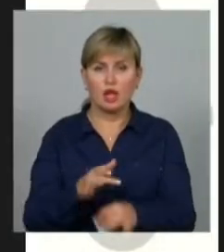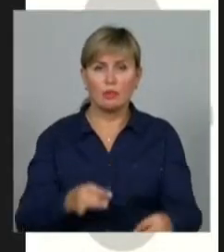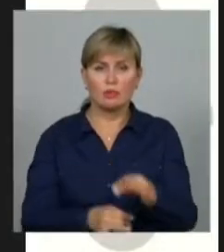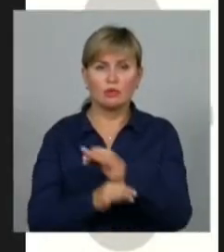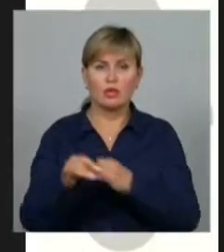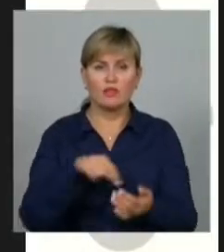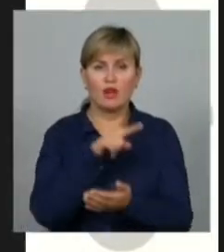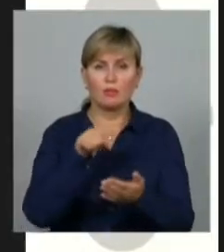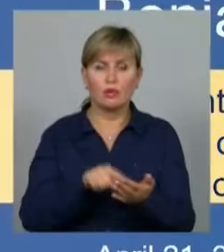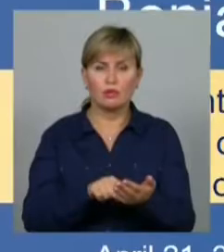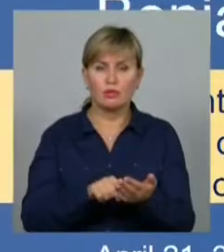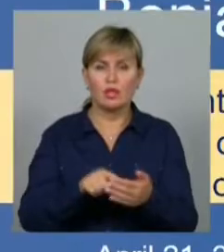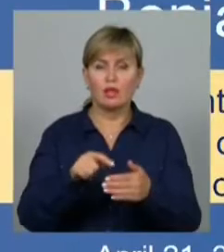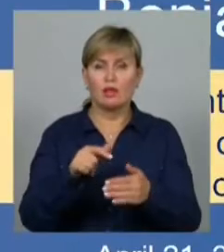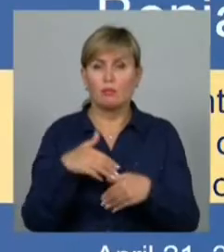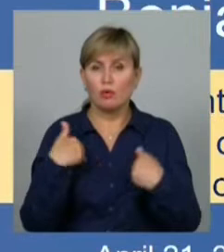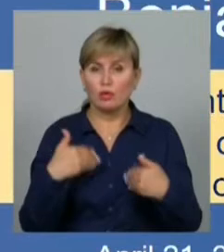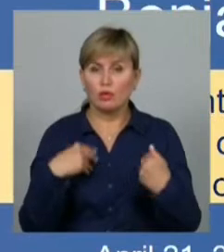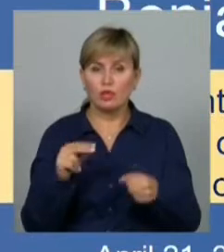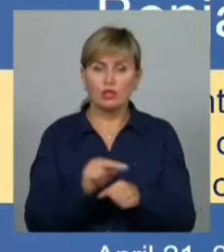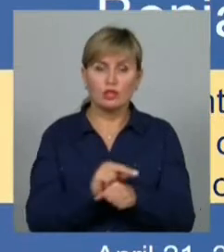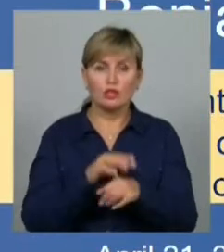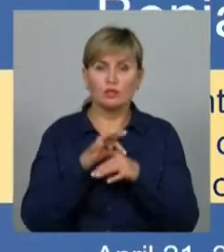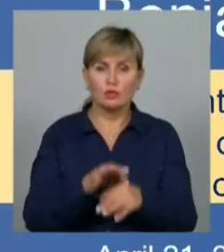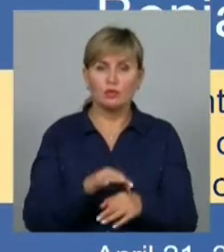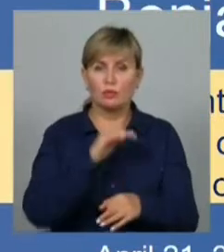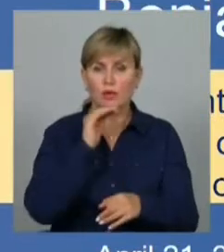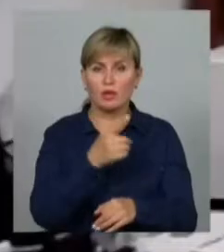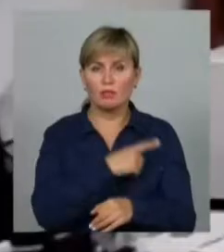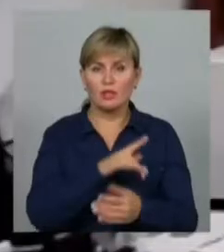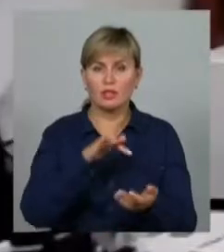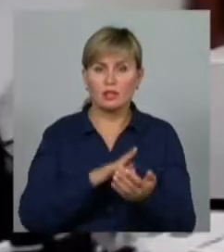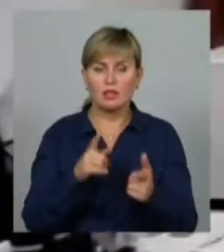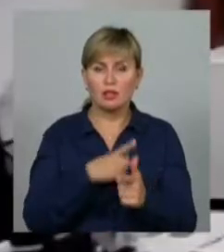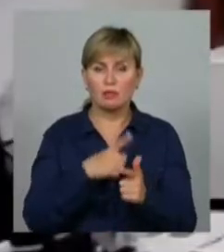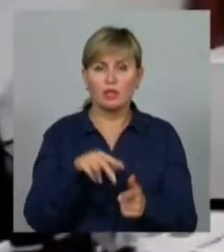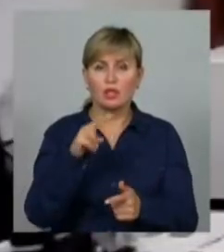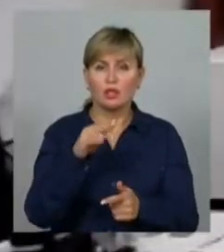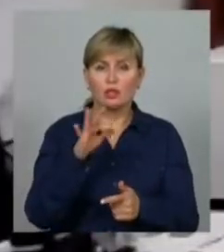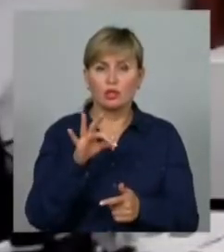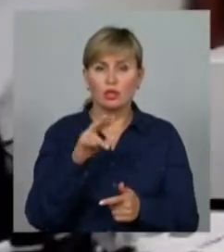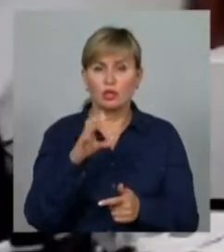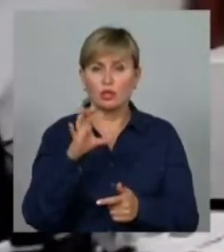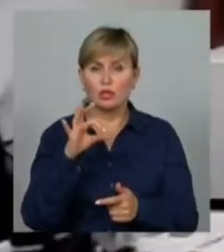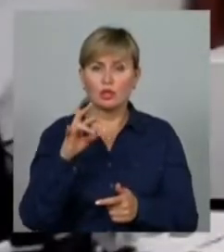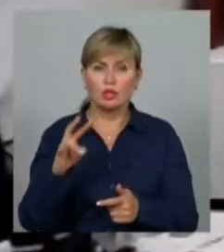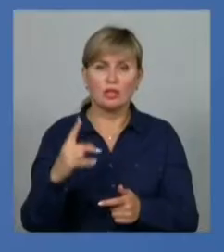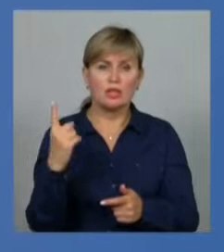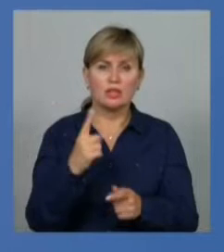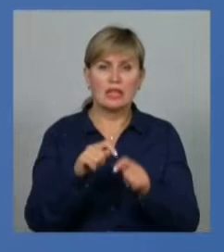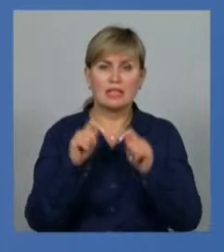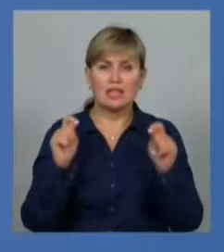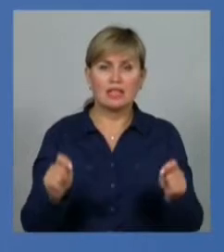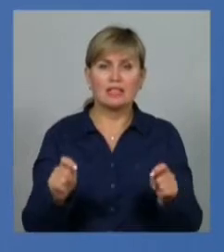вопросы эффективного лечения инфицированных. Ведущий профессор медицинского центра имени Джонса Хопкинсона Бенджамин Боднар, один из